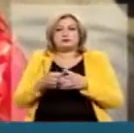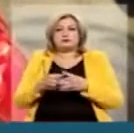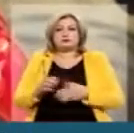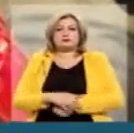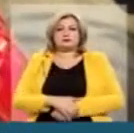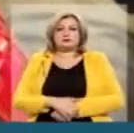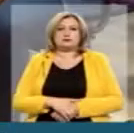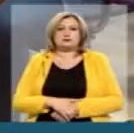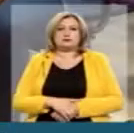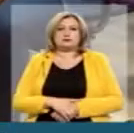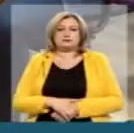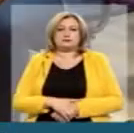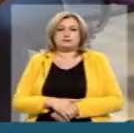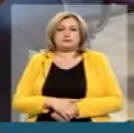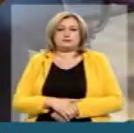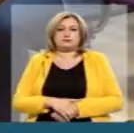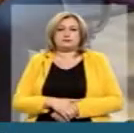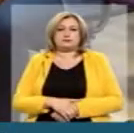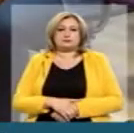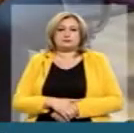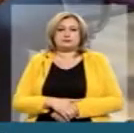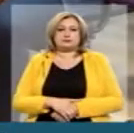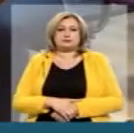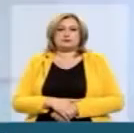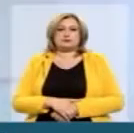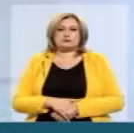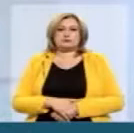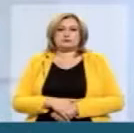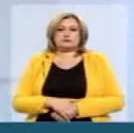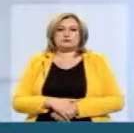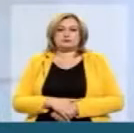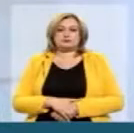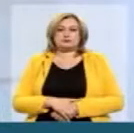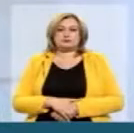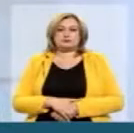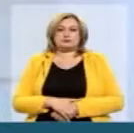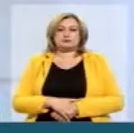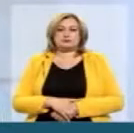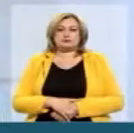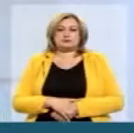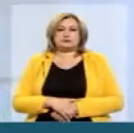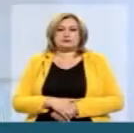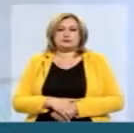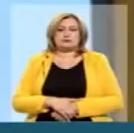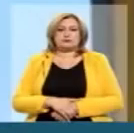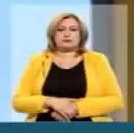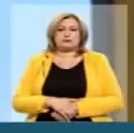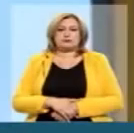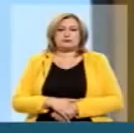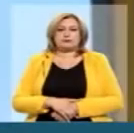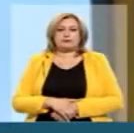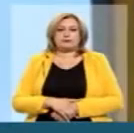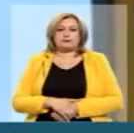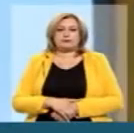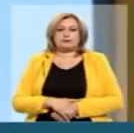басшысы жаңа баспананың кілтін тапсырды. Азамат Бегалин спорт саңлақтарының саладағы жоғары көрсеткіштерін атап өтті. Сборная